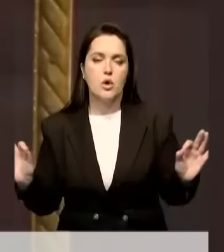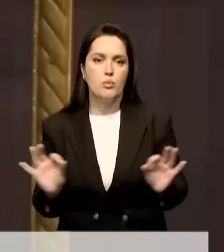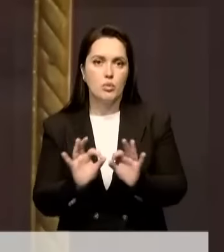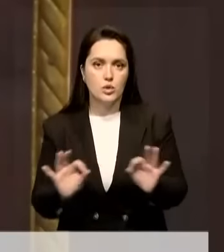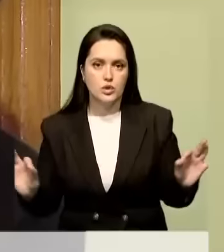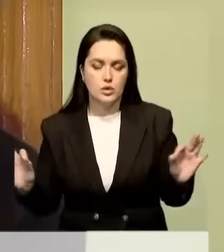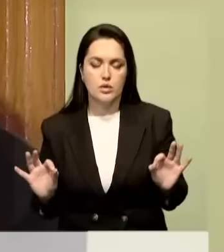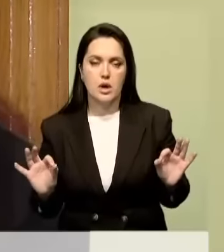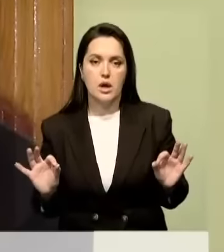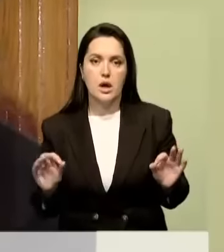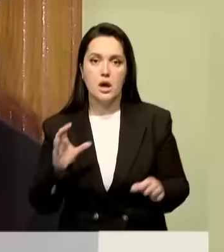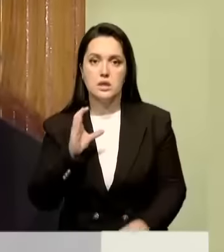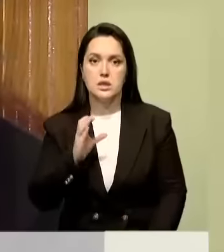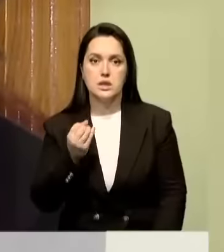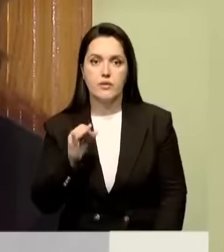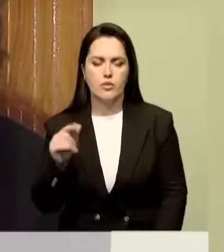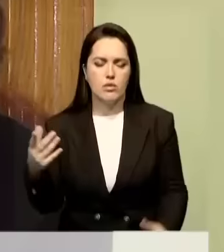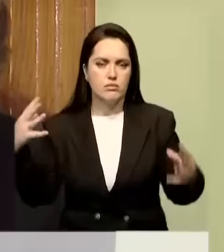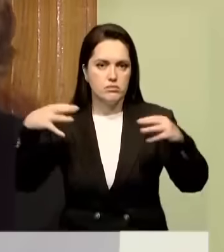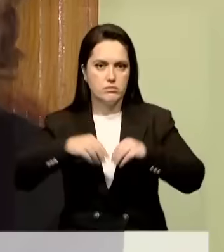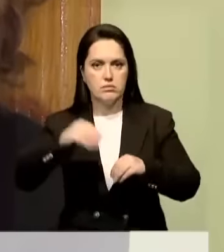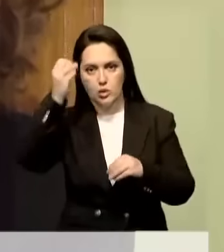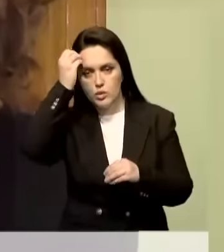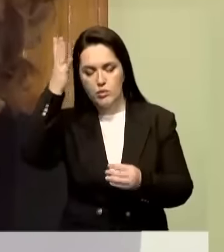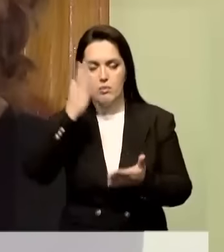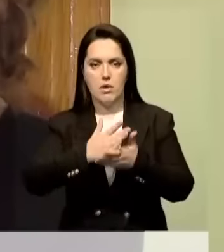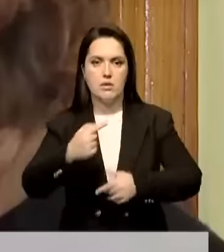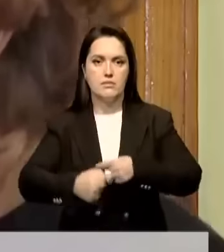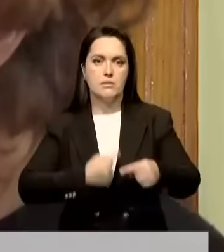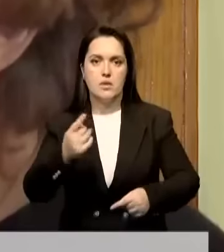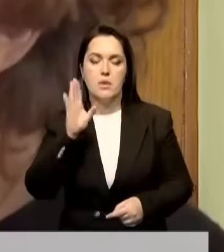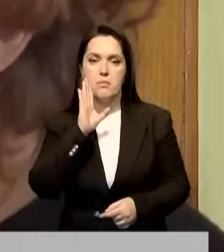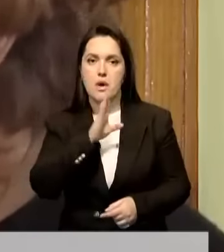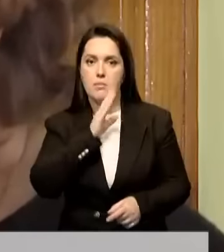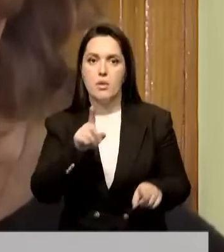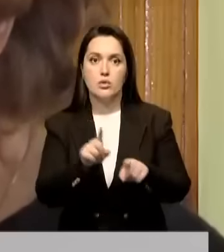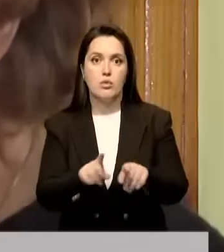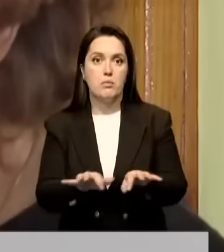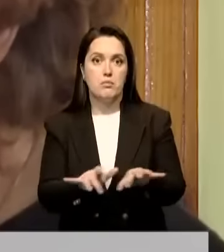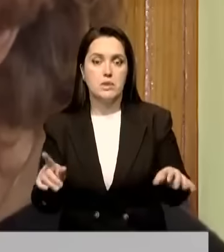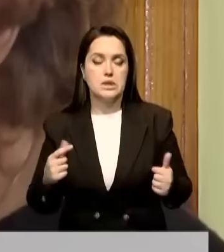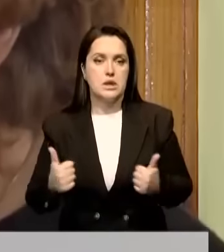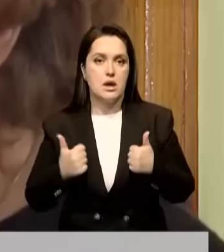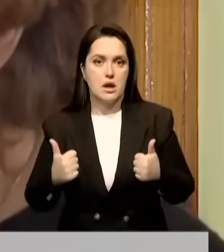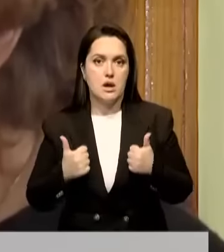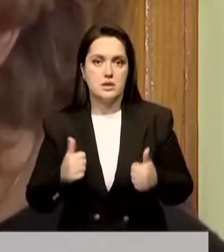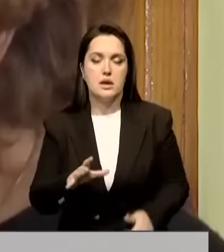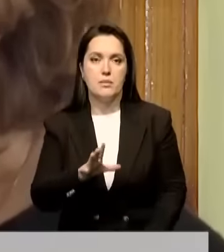Поэтому в Сакене очень много талантов, которые перешли от его мамы. Он еще на пианино старался